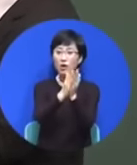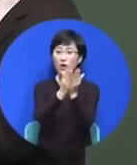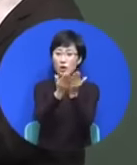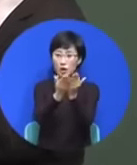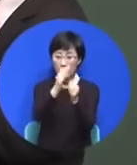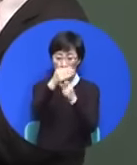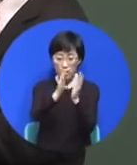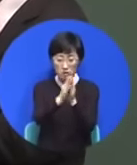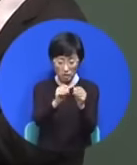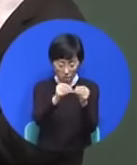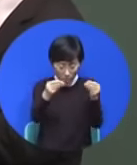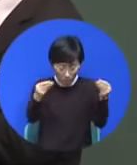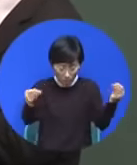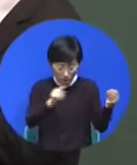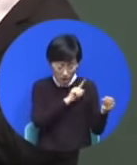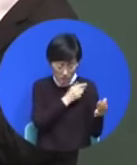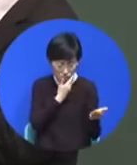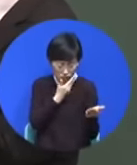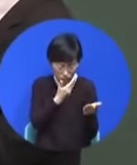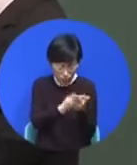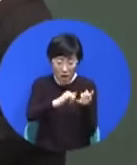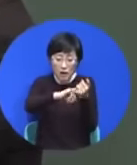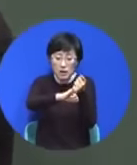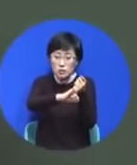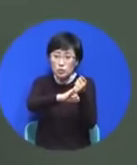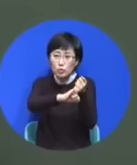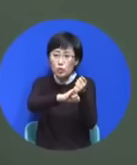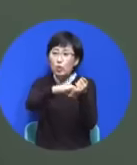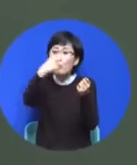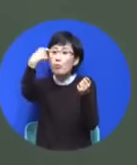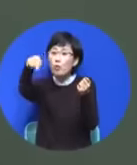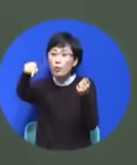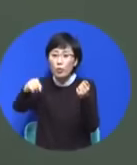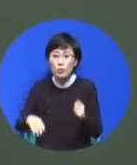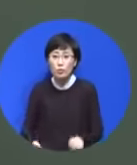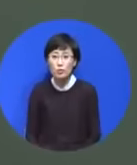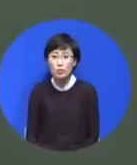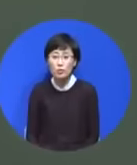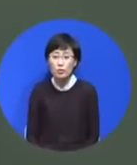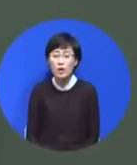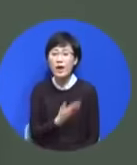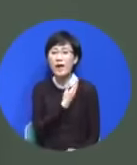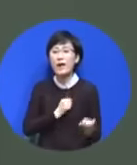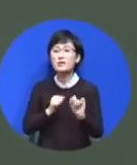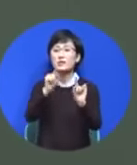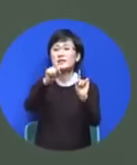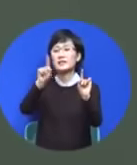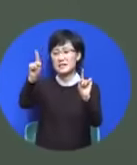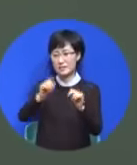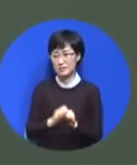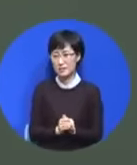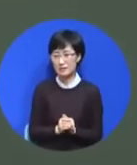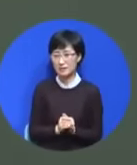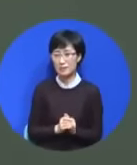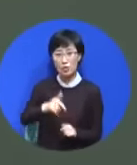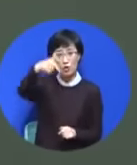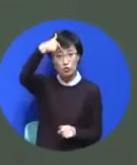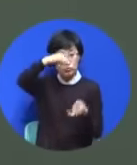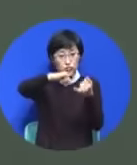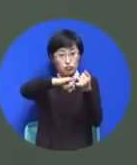약속이 뭐냐 이겁니다 구약이 뭡니까